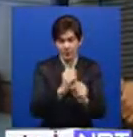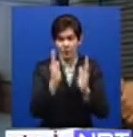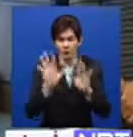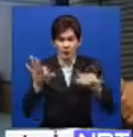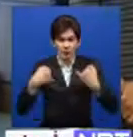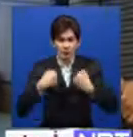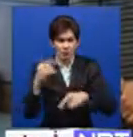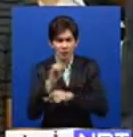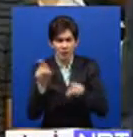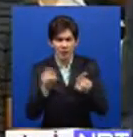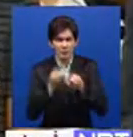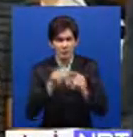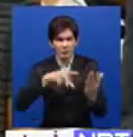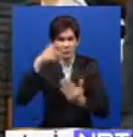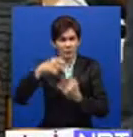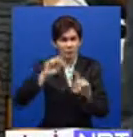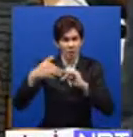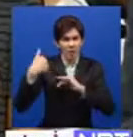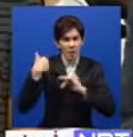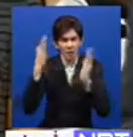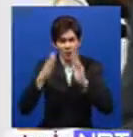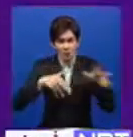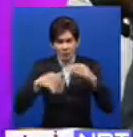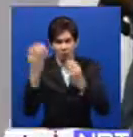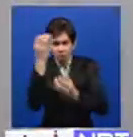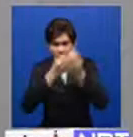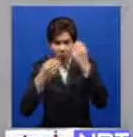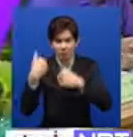บการออกโปรโมชั่นทำให้ประชาชนเกิดความสับสน